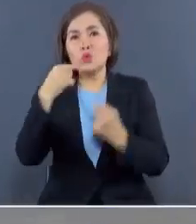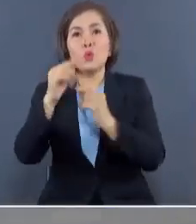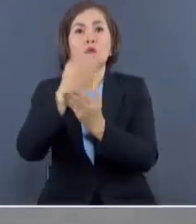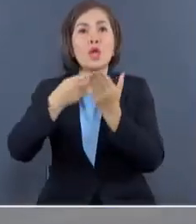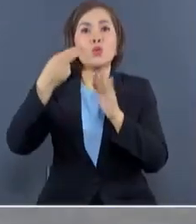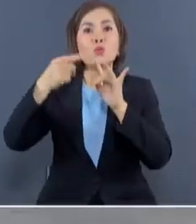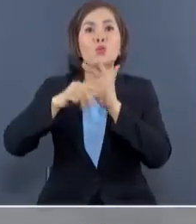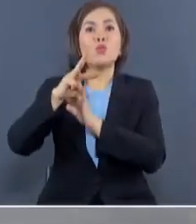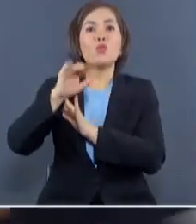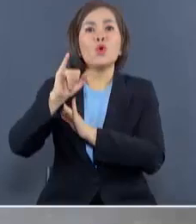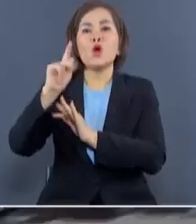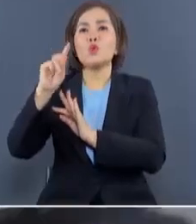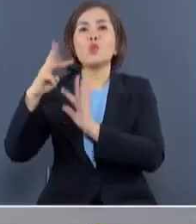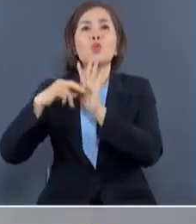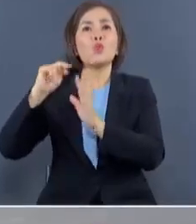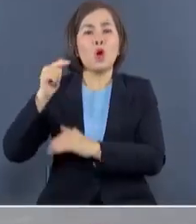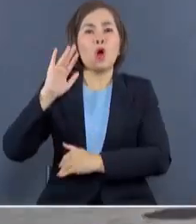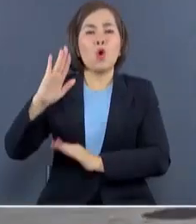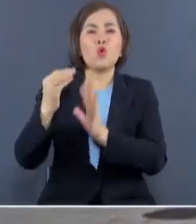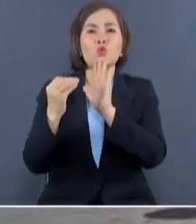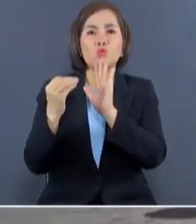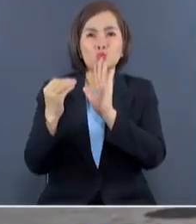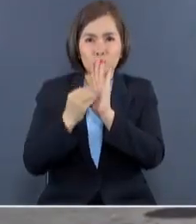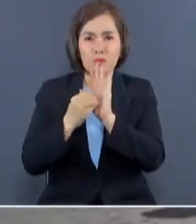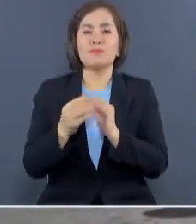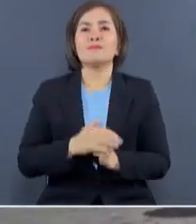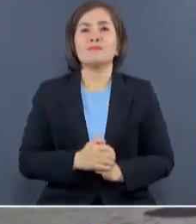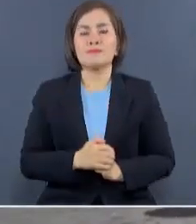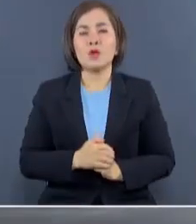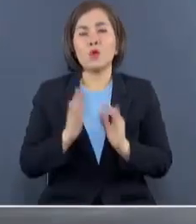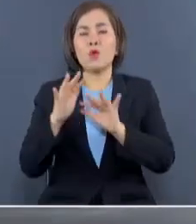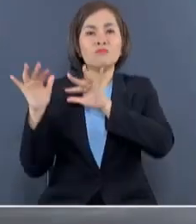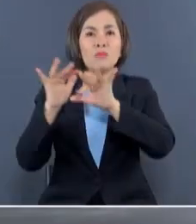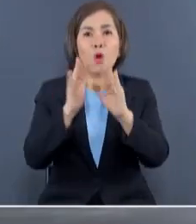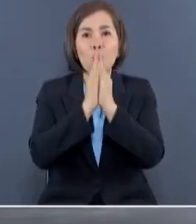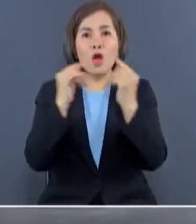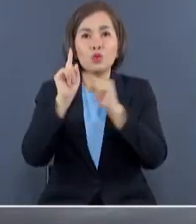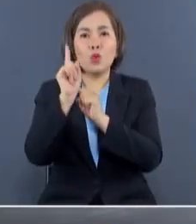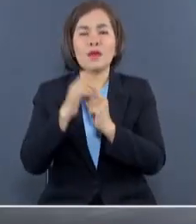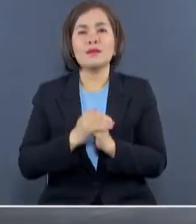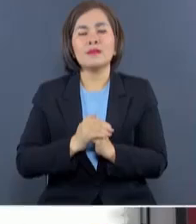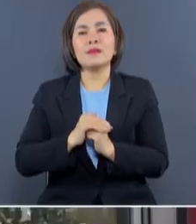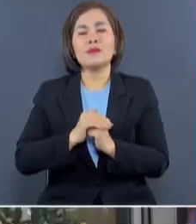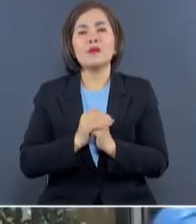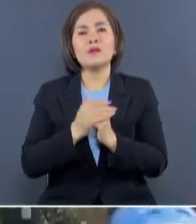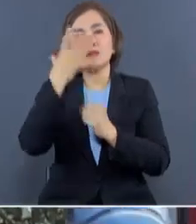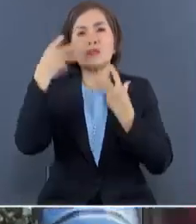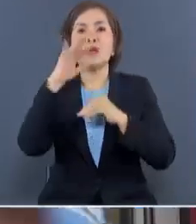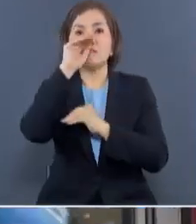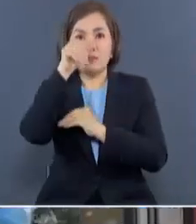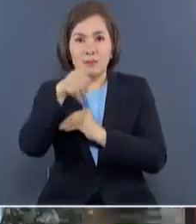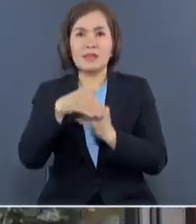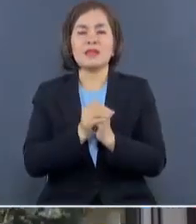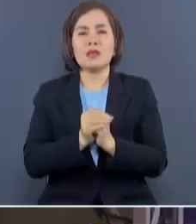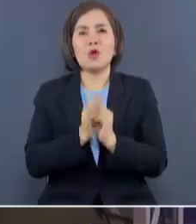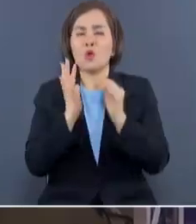างนี่จุดนี้ย่านห้วยขวางเดี๋ยวนี้คนไปไหว้กันเยอะถูกไหมฮะศาลเนี่ยนะฮะศาลทางด้านของพระพิฆเนศเราเรียกกันแบบนี้นะครับคุณผู้ชมฮะแล้ว